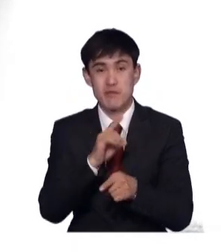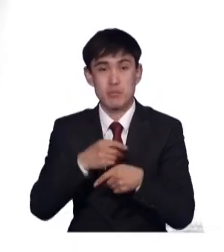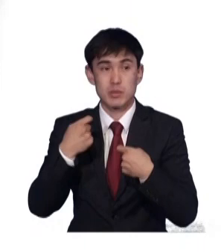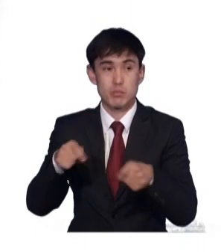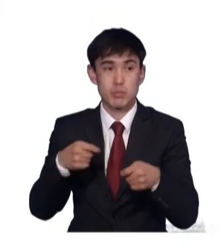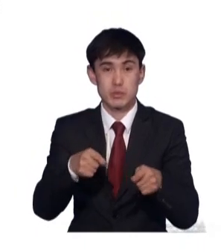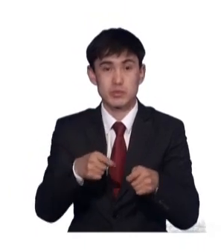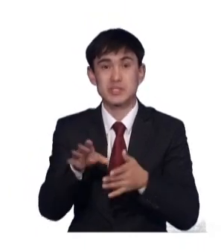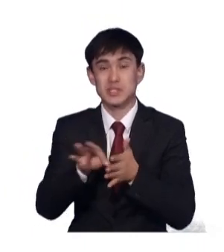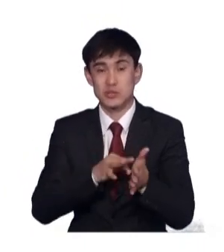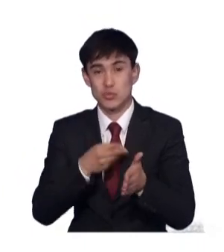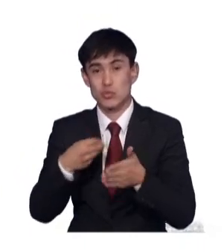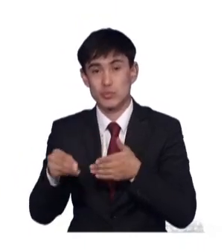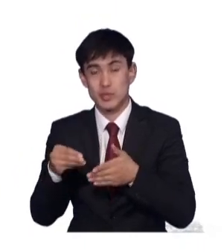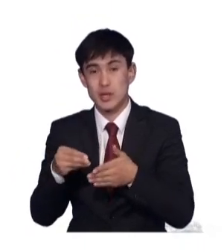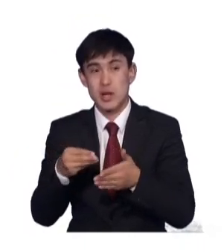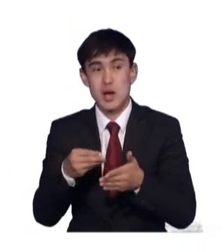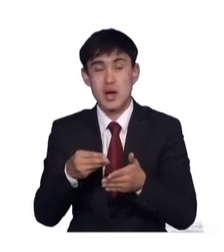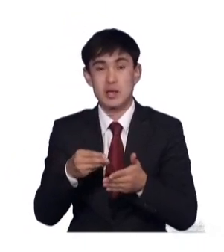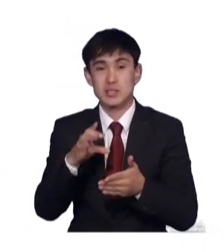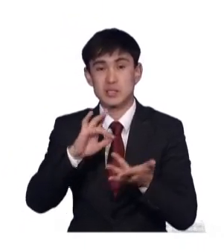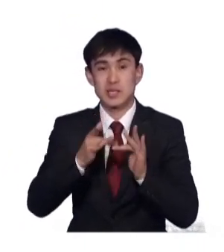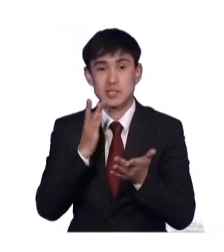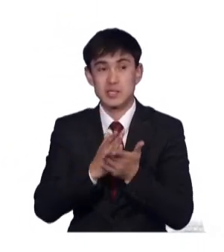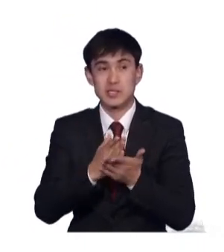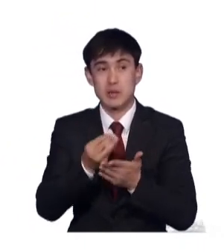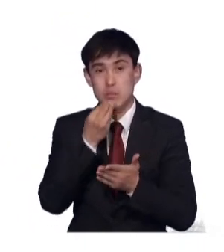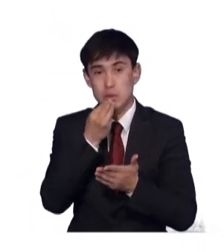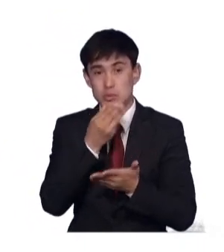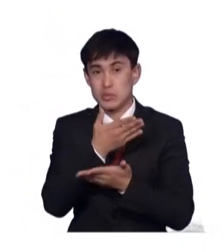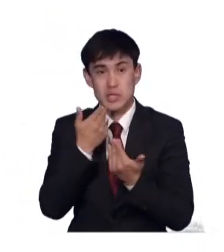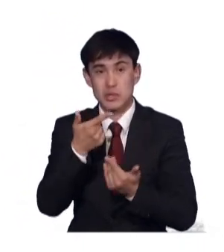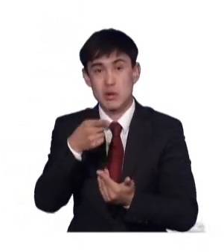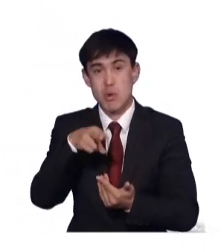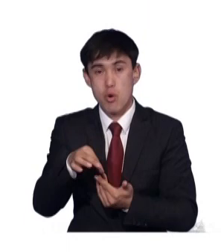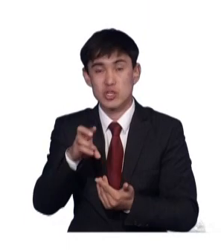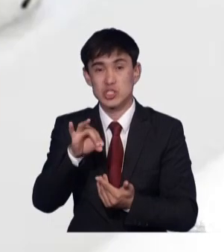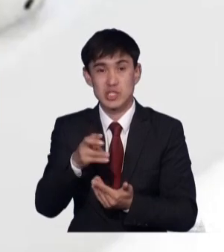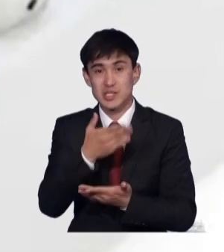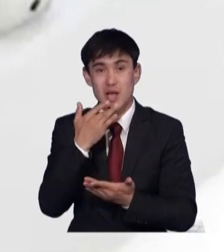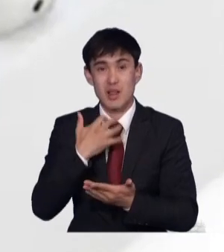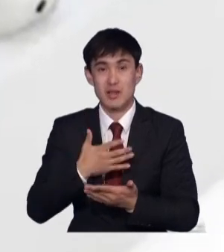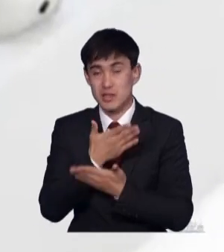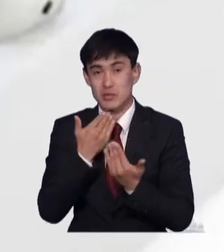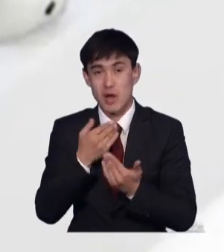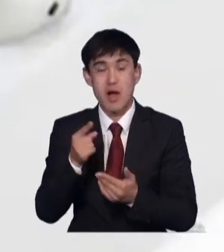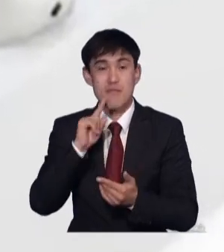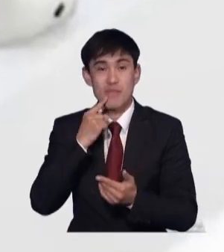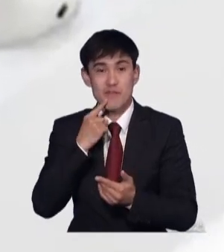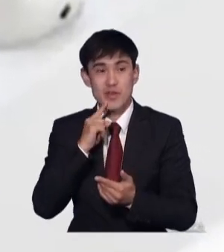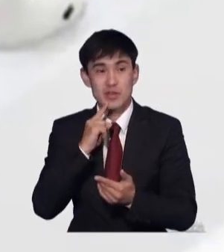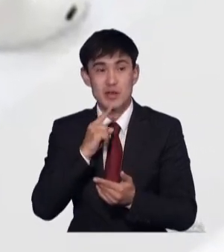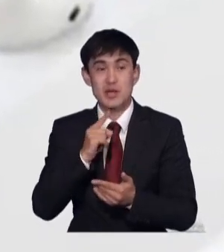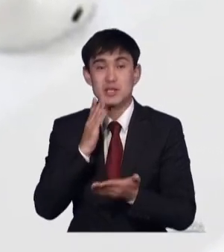раскуплены почти сразу также на сайте бренда указано что продукт не содержит ГМО жиров и аллергенов а сами конфеты имеют